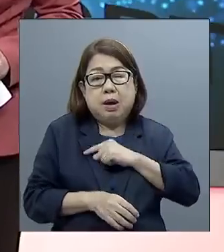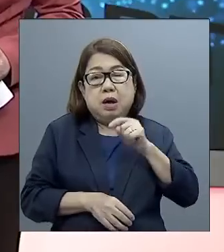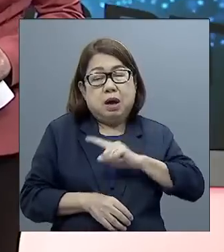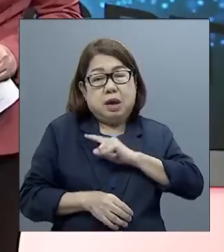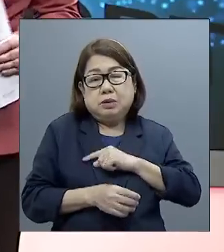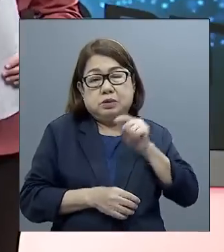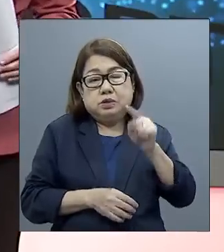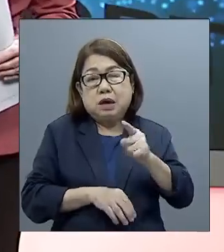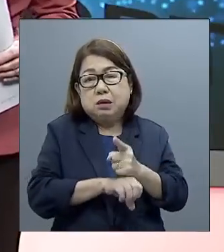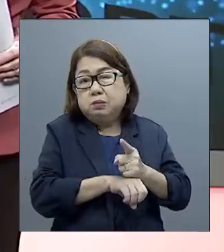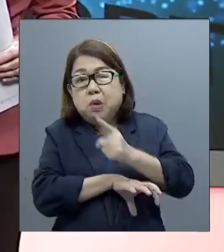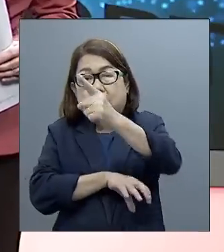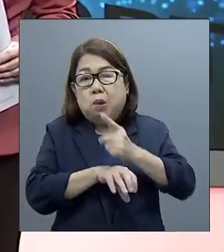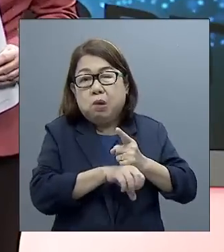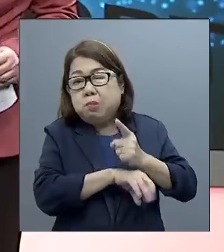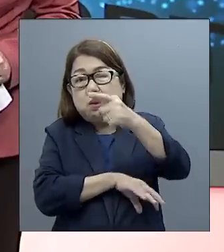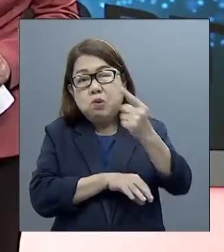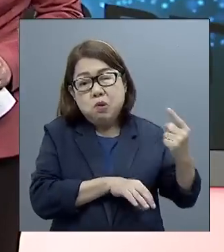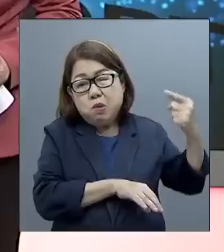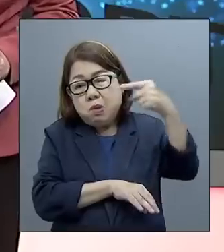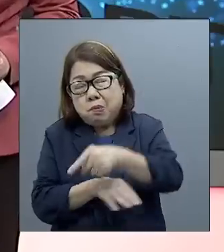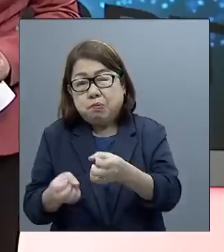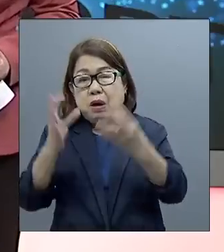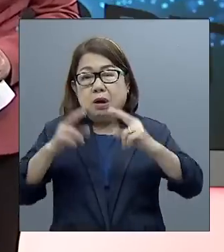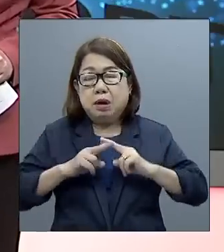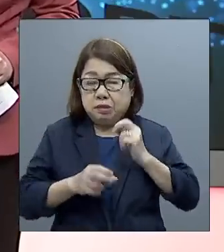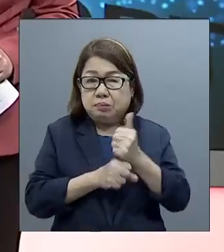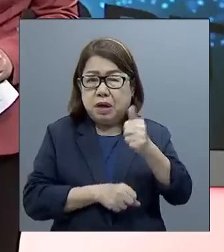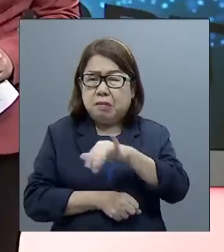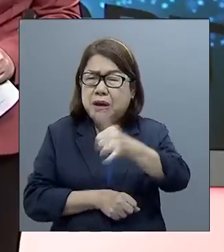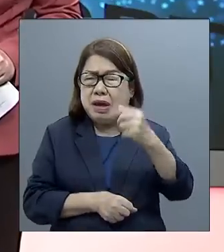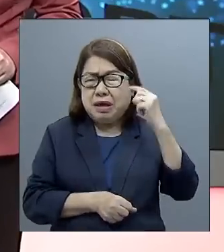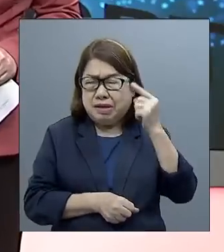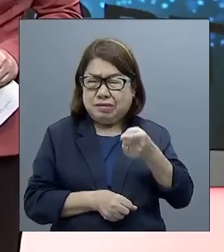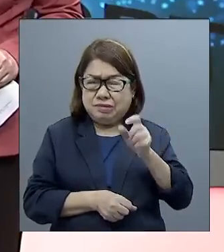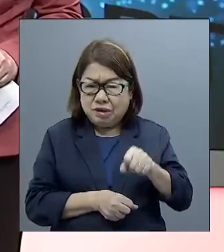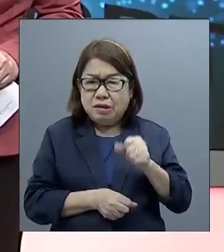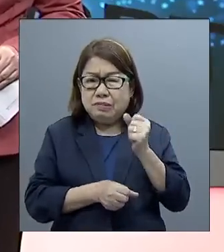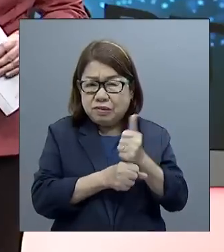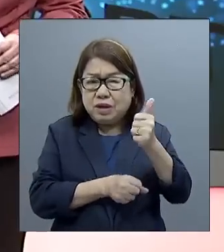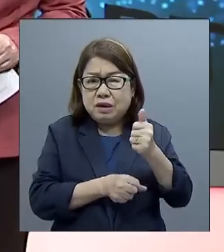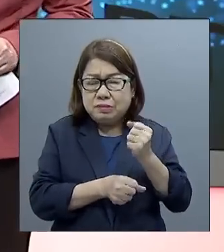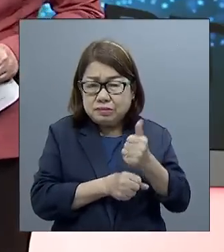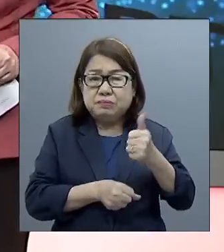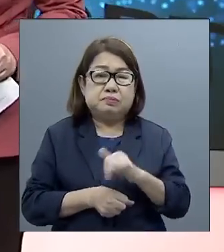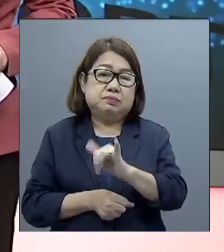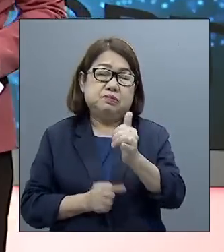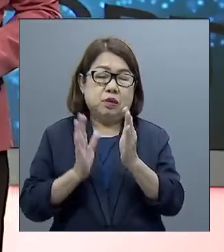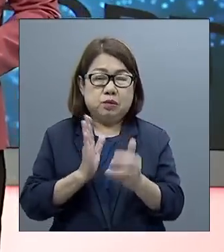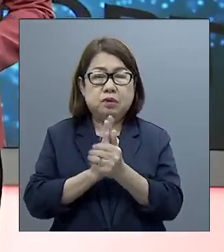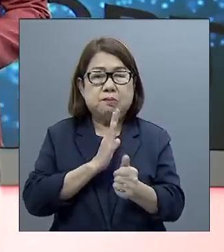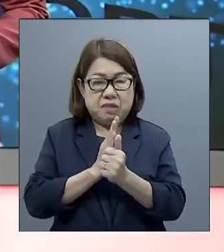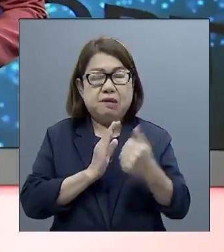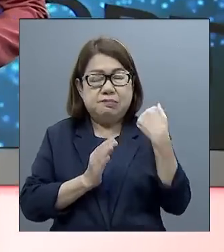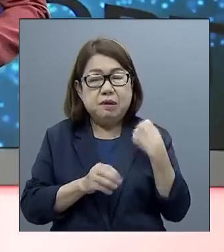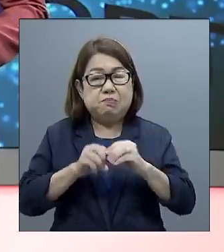เองหลายคนมองว่าก็เกินไปหรือเปล่าเหลือเชื่อนะไม่น่าจะเป็นเรื่องจริงได้แต่ผู้เชี่ยวชาญหลายคนเตือนนะคะว่า